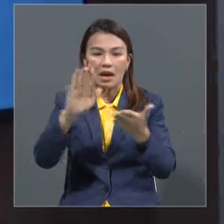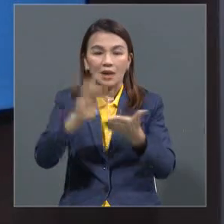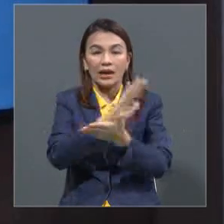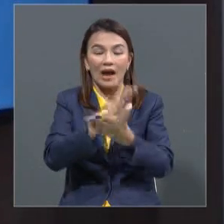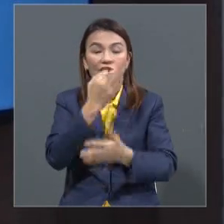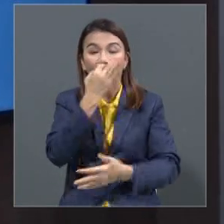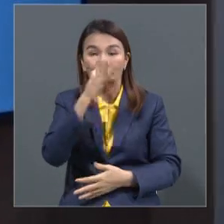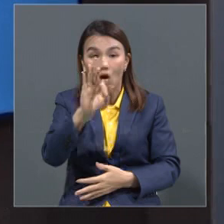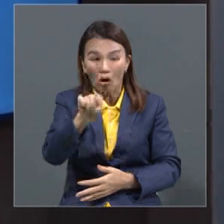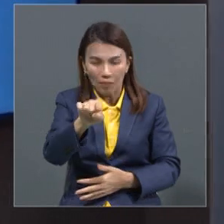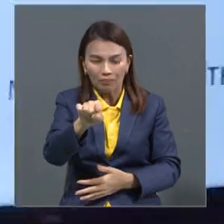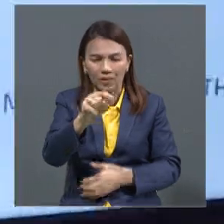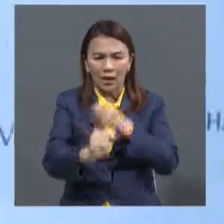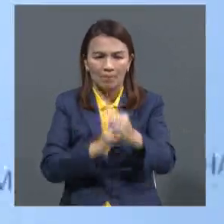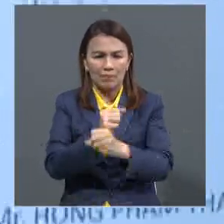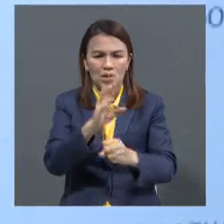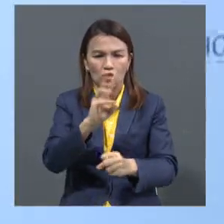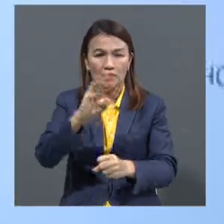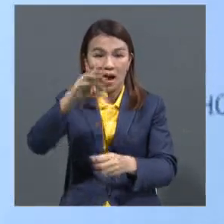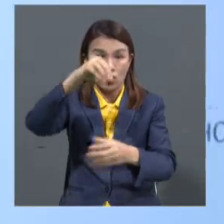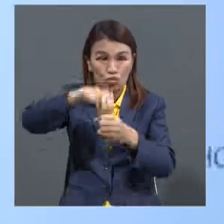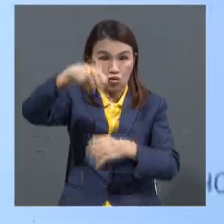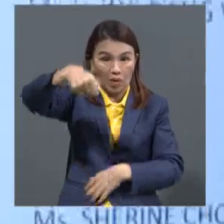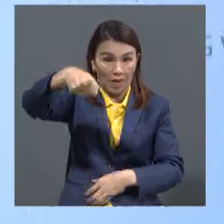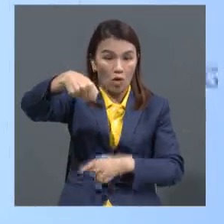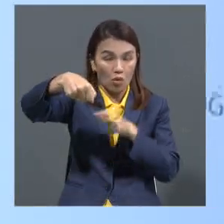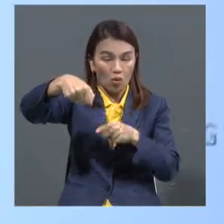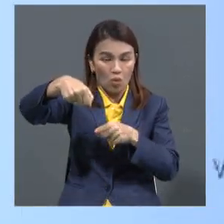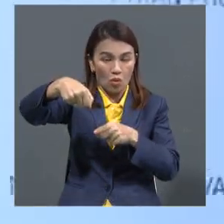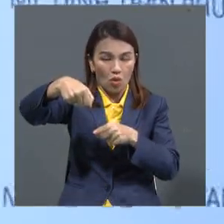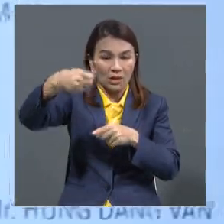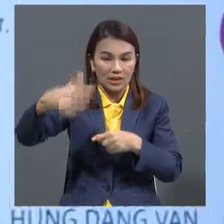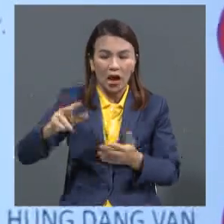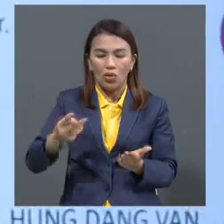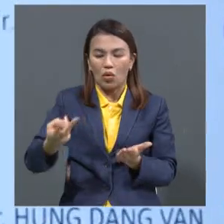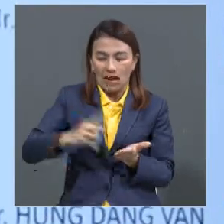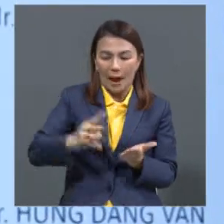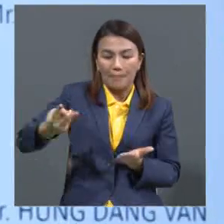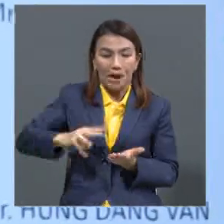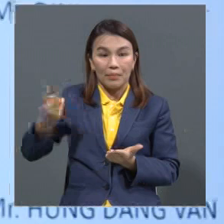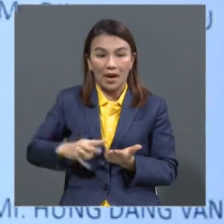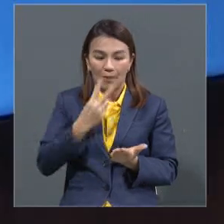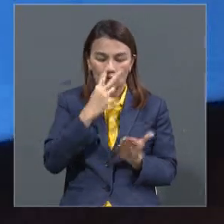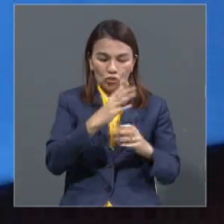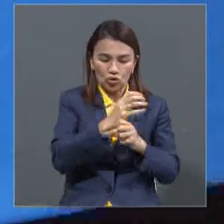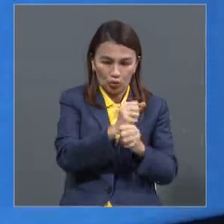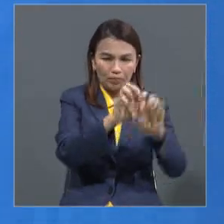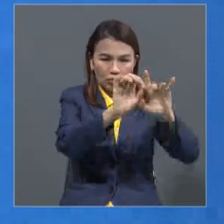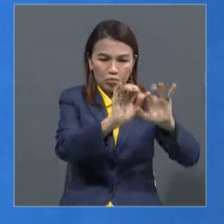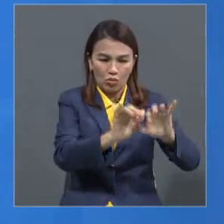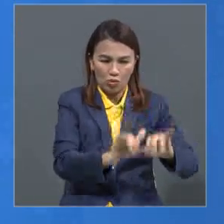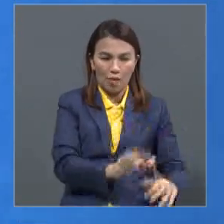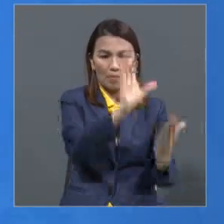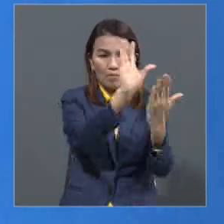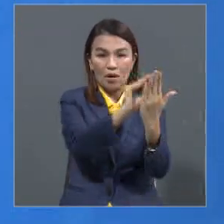ที่ดินตั้งแต่ปี 2565อยู่ในกระเป๋า 1ใน8ซึ่งก็ได้ให้ล่ามแปลเพื่อจะนำข้อมูลเข้าสู่สำนวนต่อไปแต่ว่าโดย